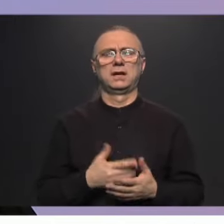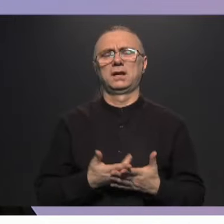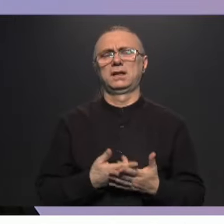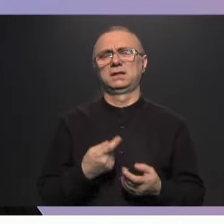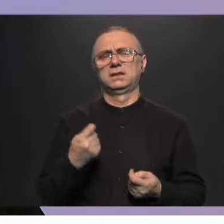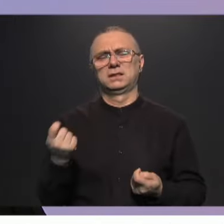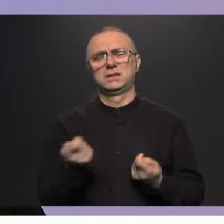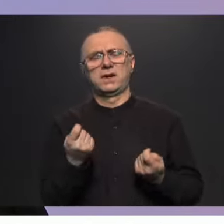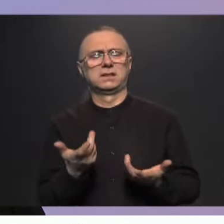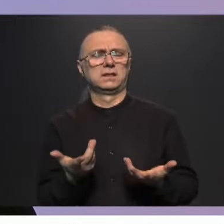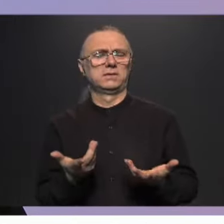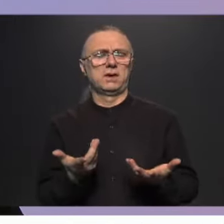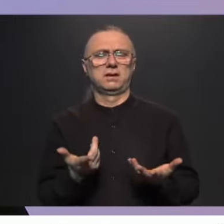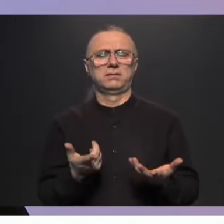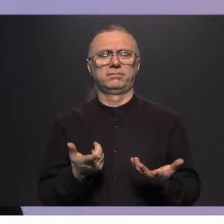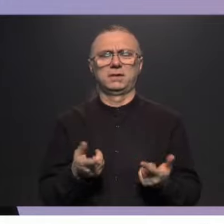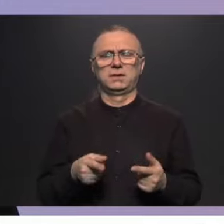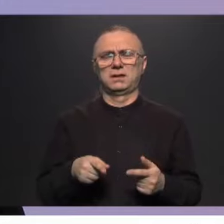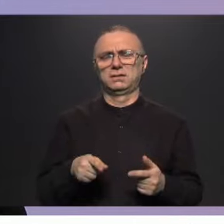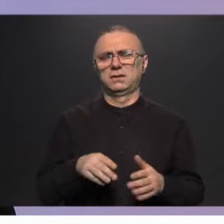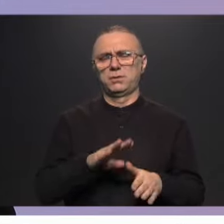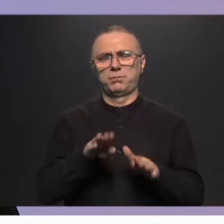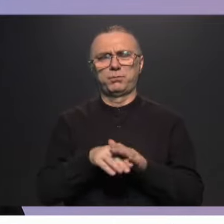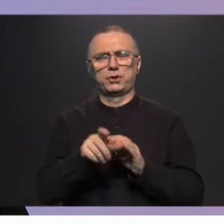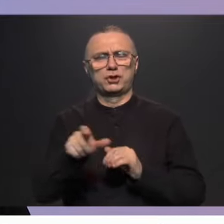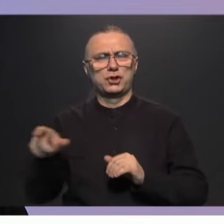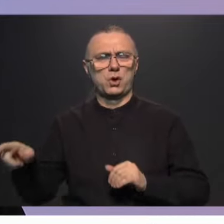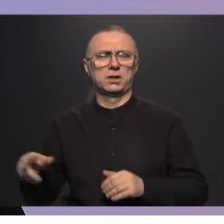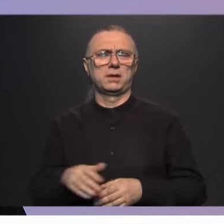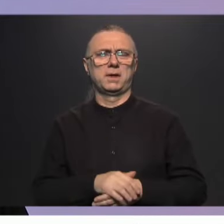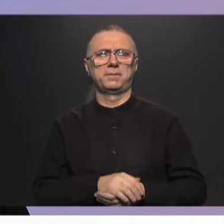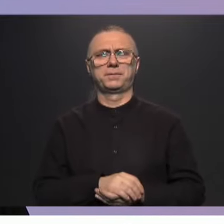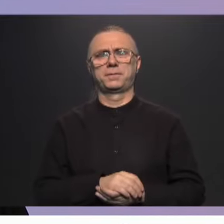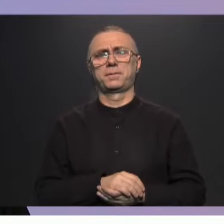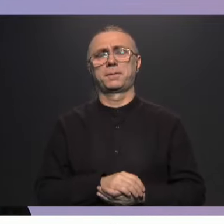измывательство над подчиненными. И, конечно же, надо понимать, что